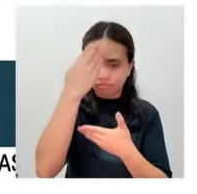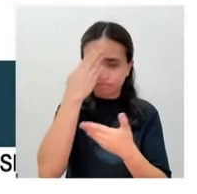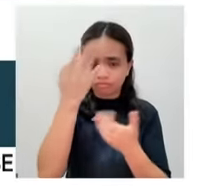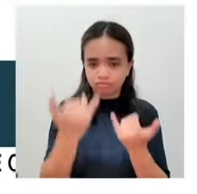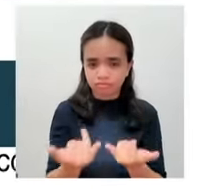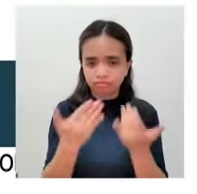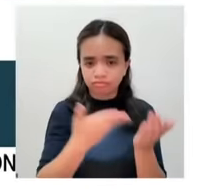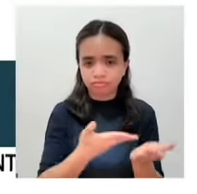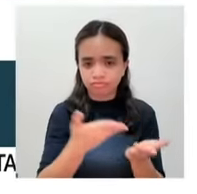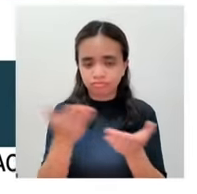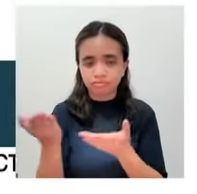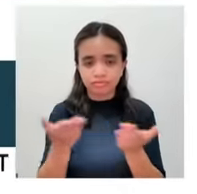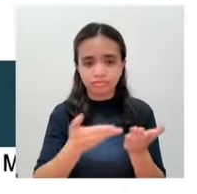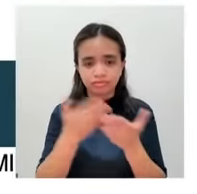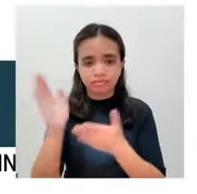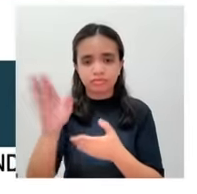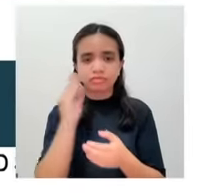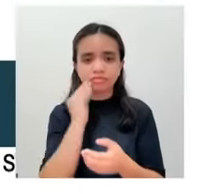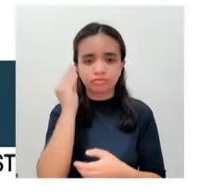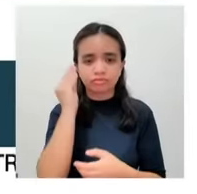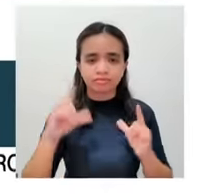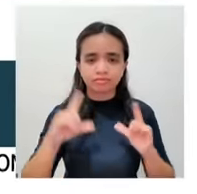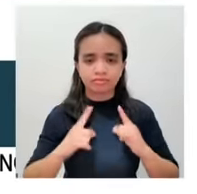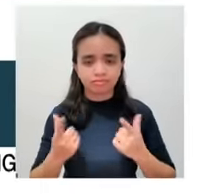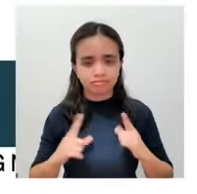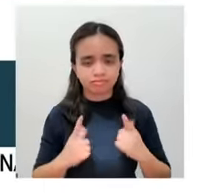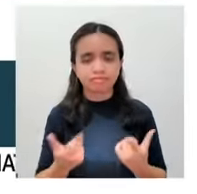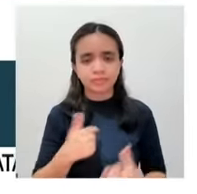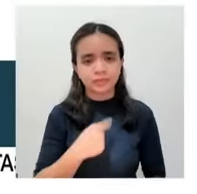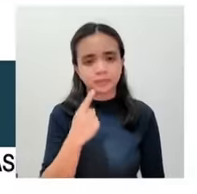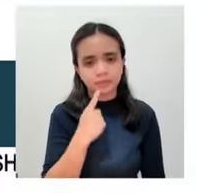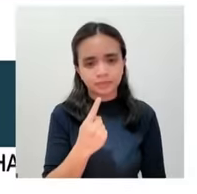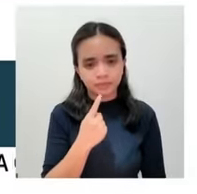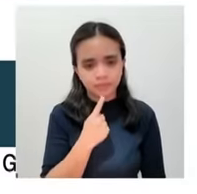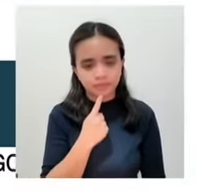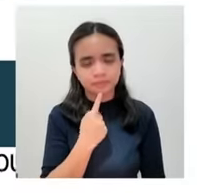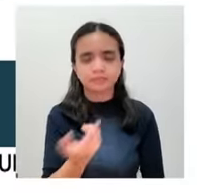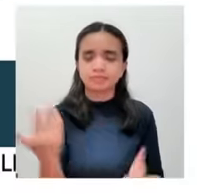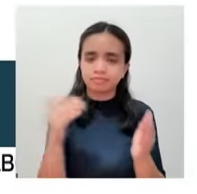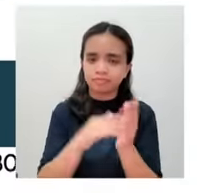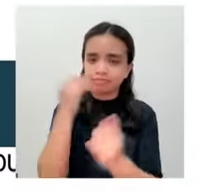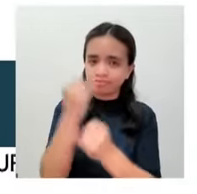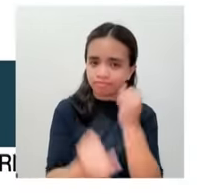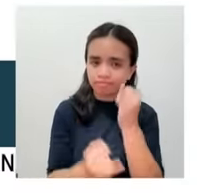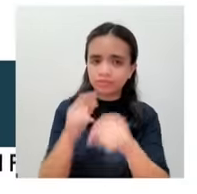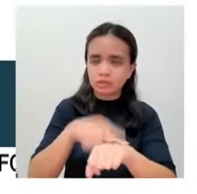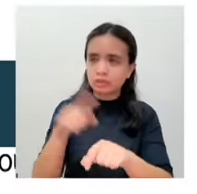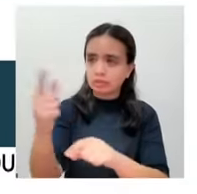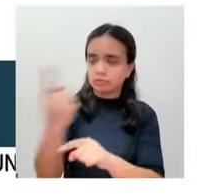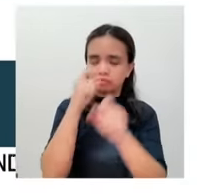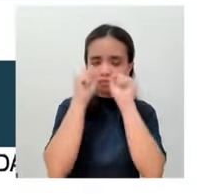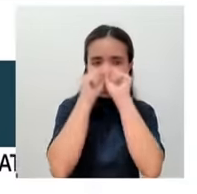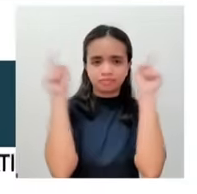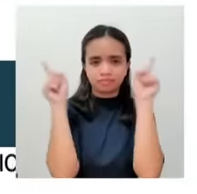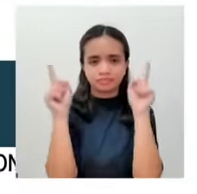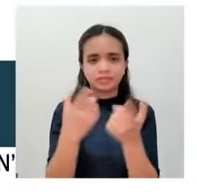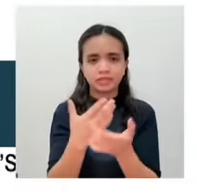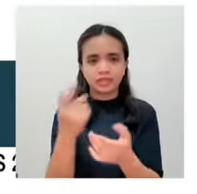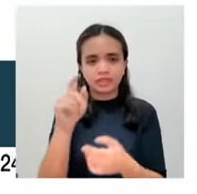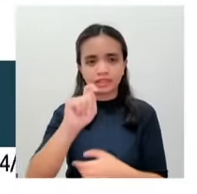mo ko sa bahay mo sa Laguna. I will miss you. Nung huli tayong nagkita, binulugan mo pa ako sa Zara sa